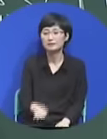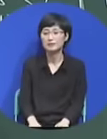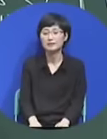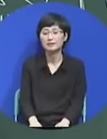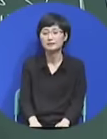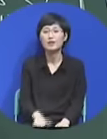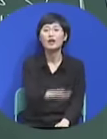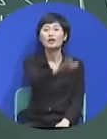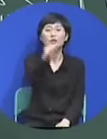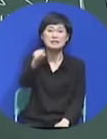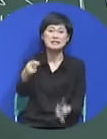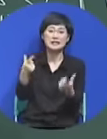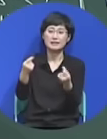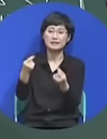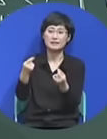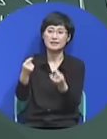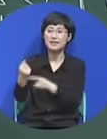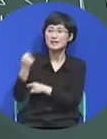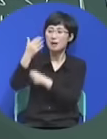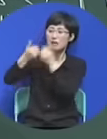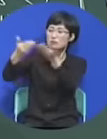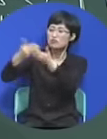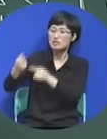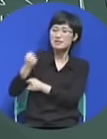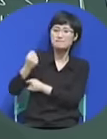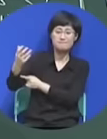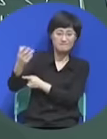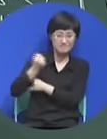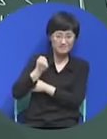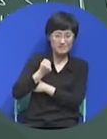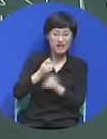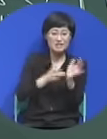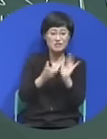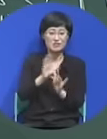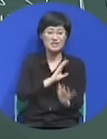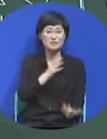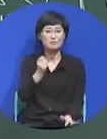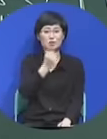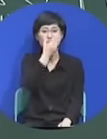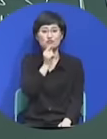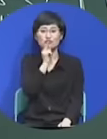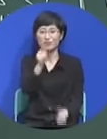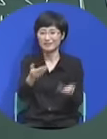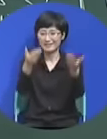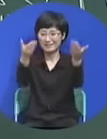而且没有刻意的去拯救很多的人，但是很多人因着你会活过来。 여러분이 이 힘을 지금부터 얻으시기를 예수 이름으로 축복합니다.